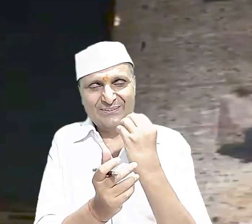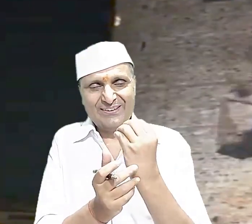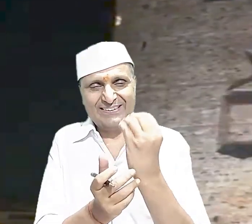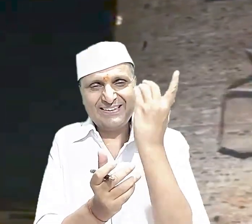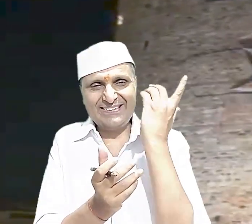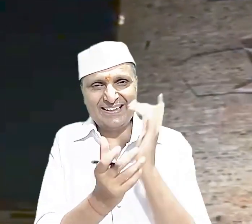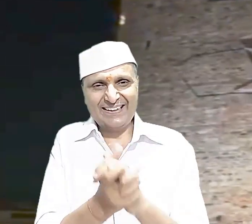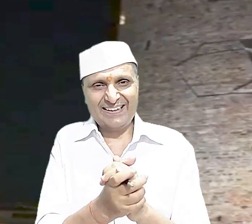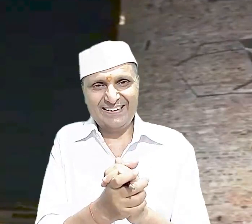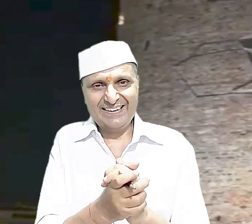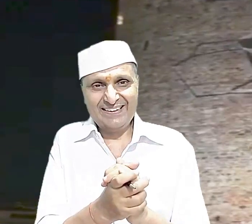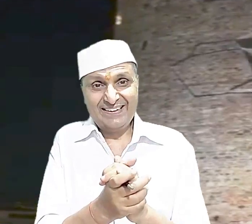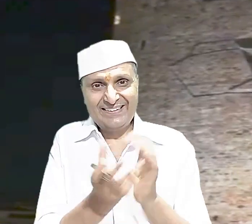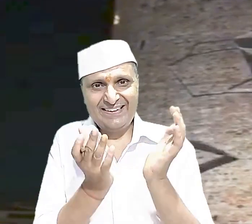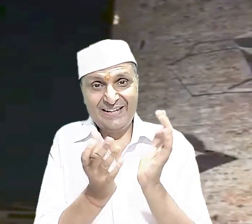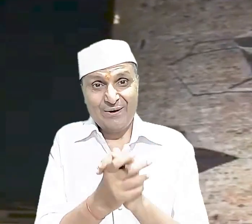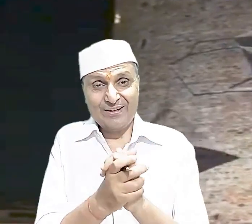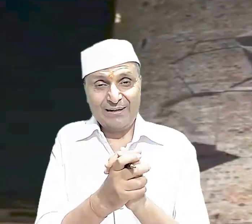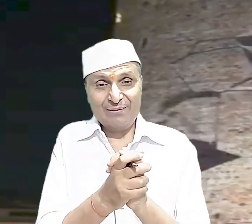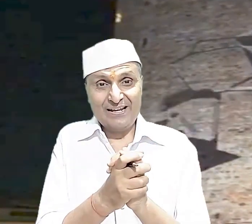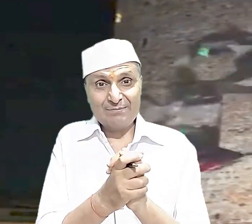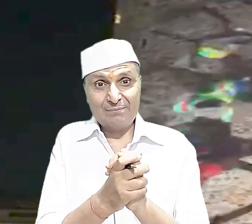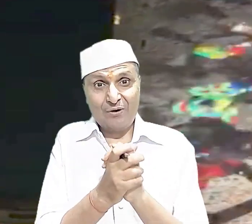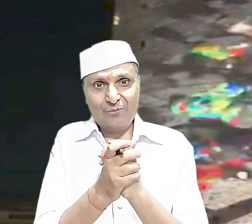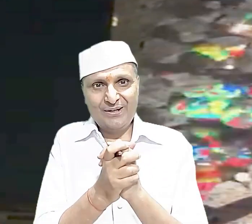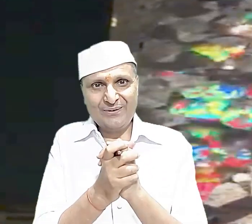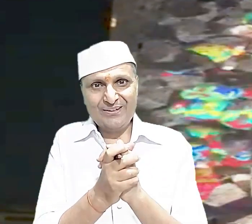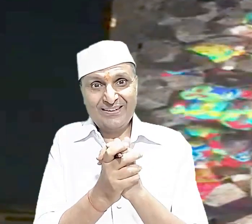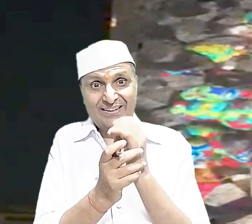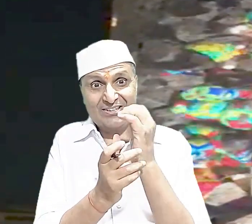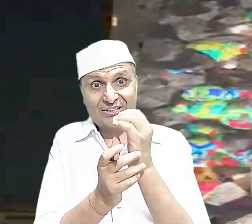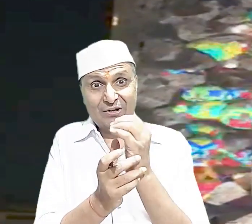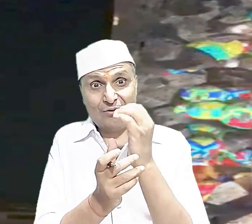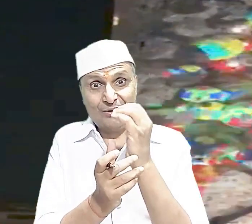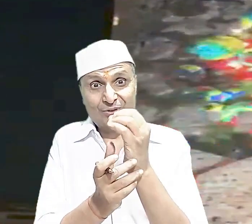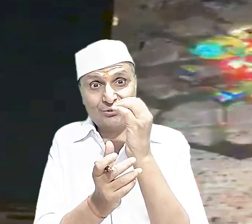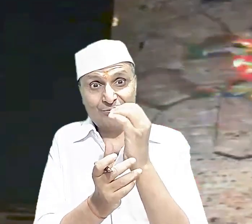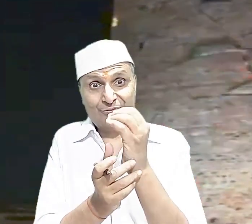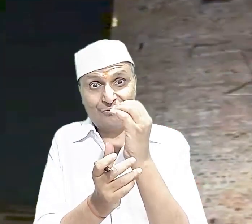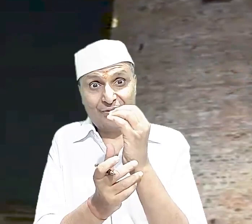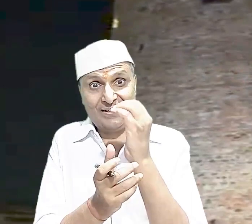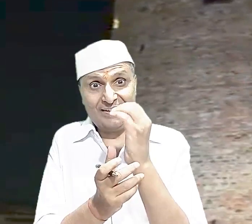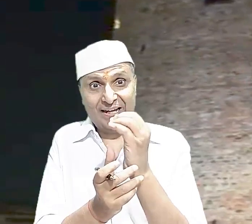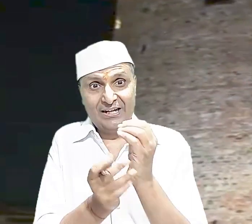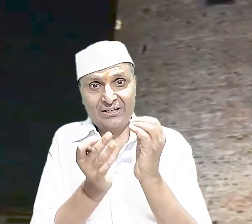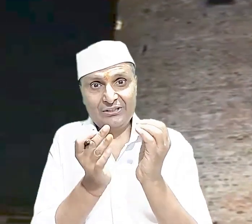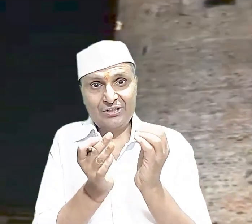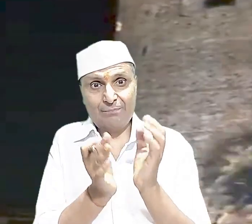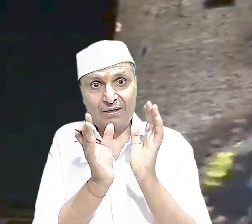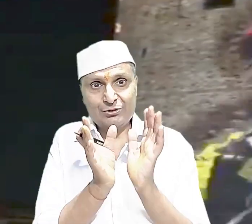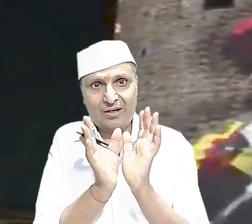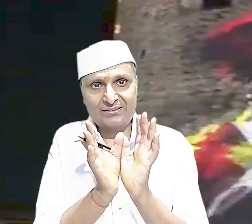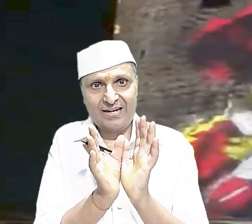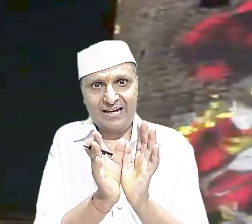पर हर को नजरें चार कर रही है। देखिए, और कल फिर मिलेंगे आपसे ओमरी कौन कैसे ये ओमिक्रॉन जो वेरिएंट है